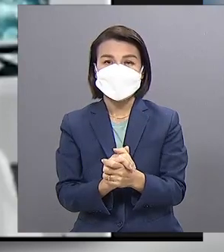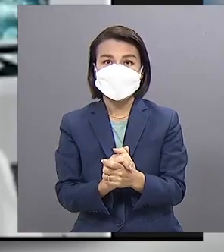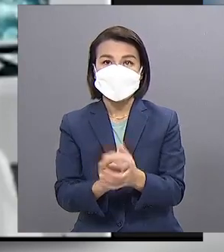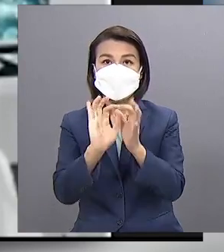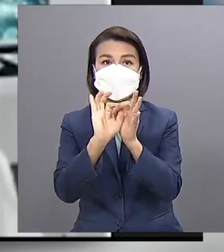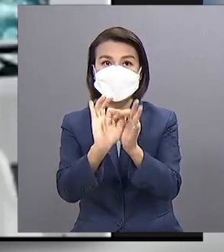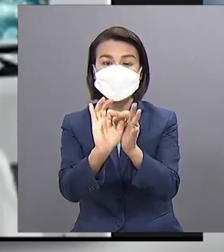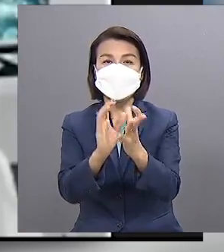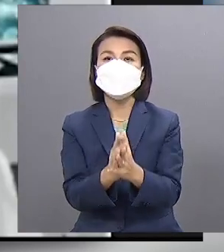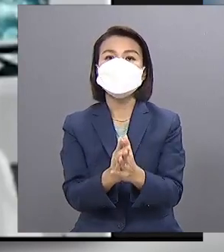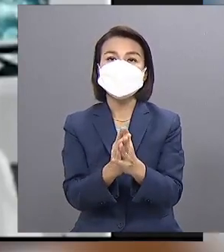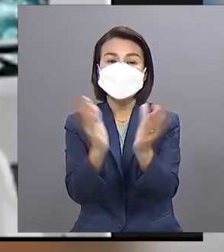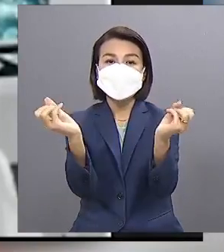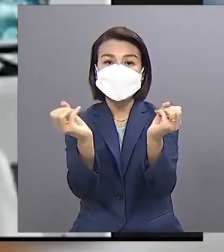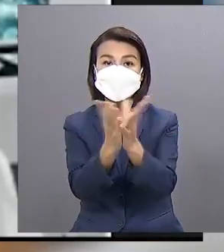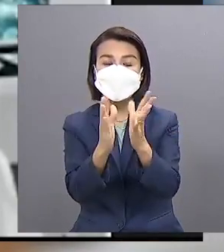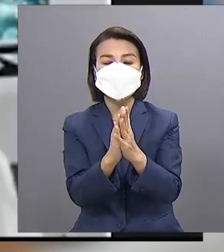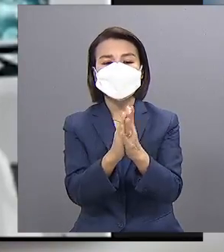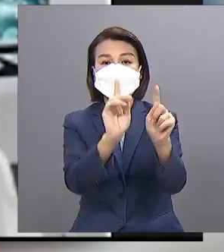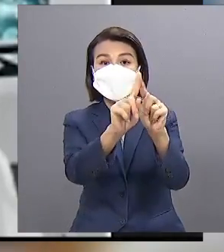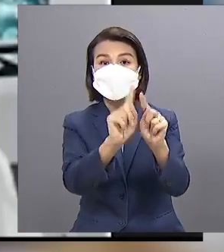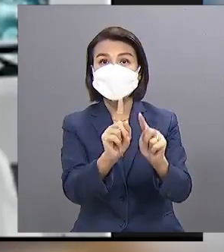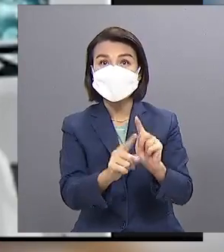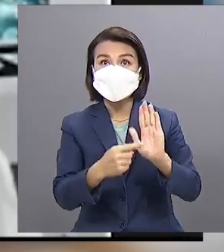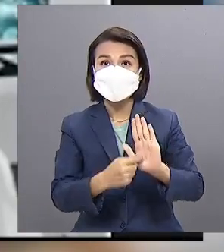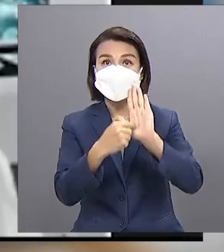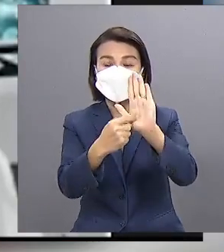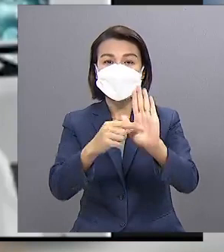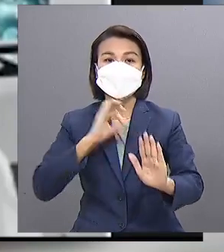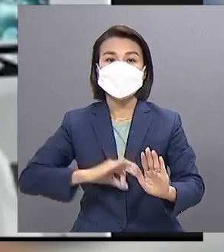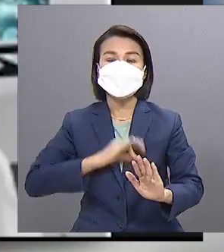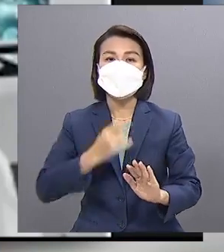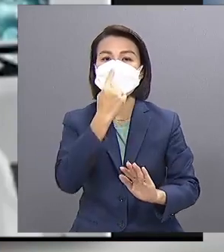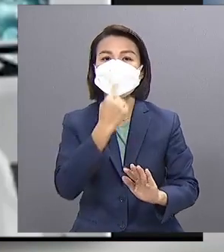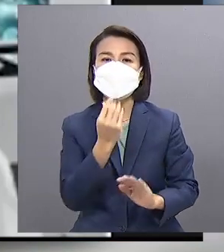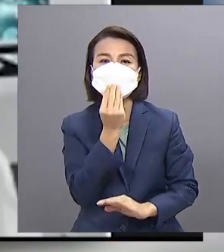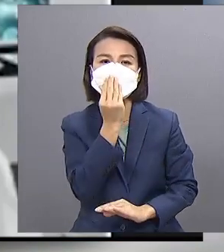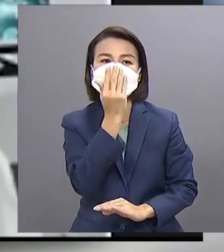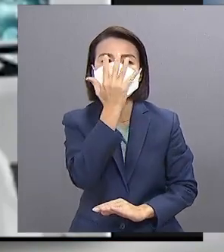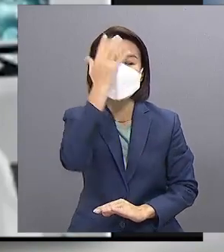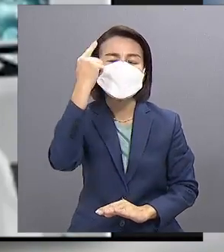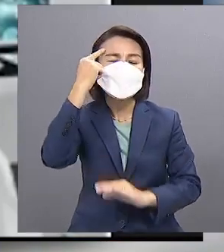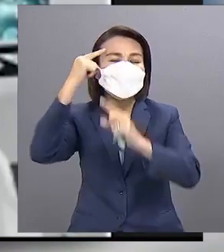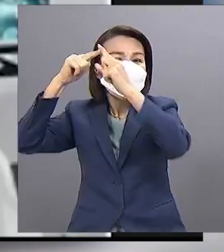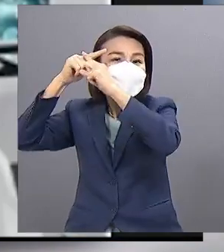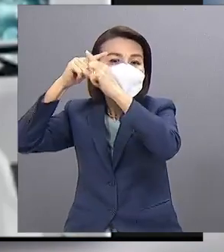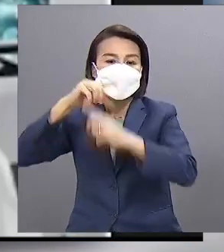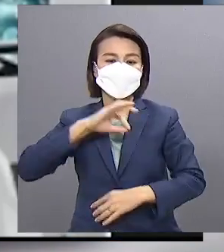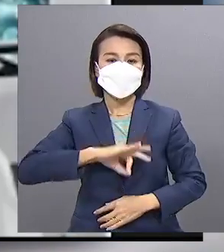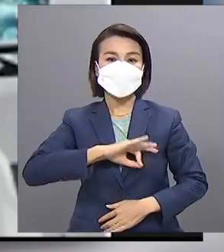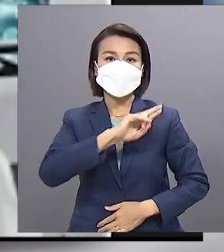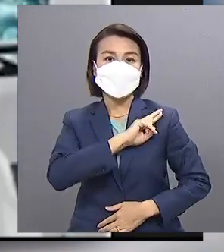การต่างๆเนี่ยนะคะเช่นมันจะเริ่มมีหน้าแดงเริ่มปวดหัวคือเขาจะไม่รู้ตัวนะคะแล้วก็การมองเห็น